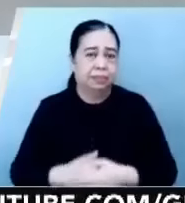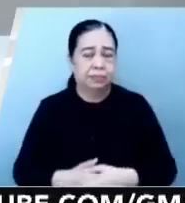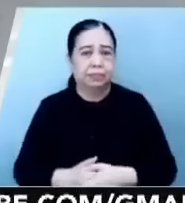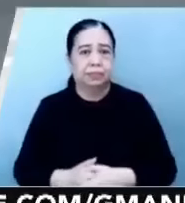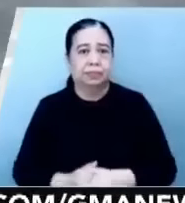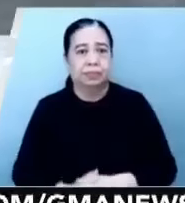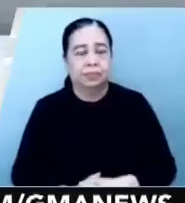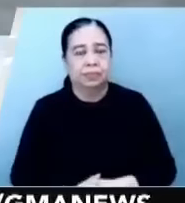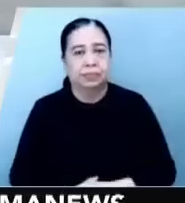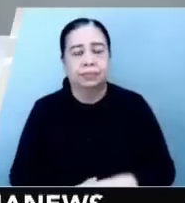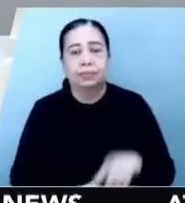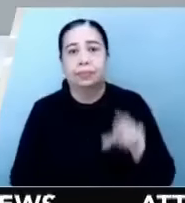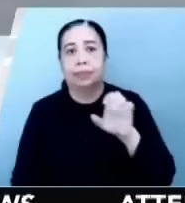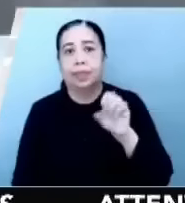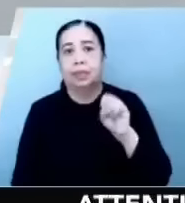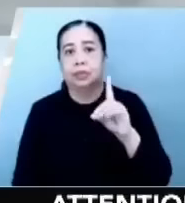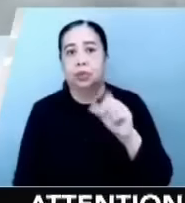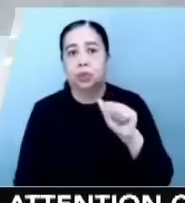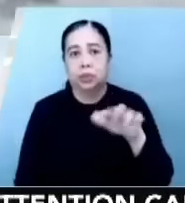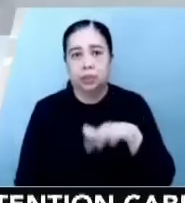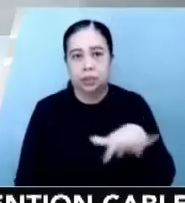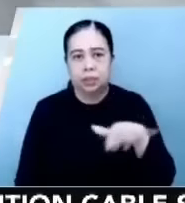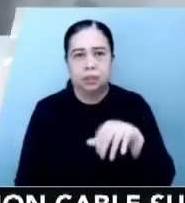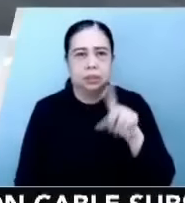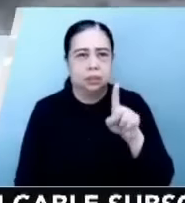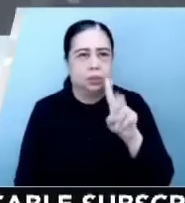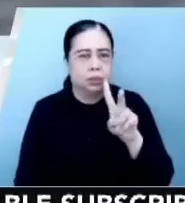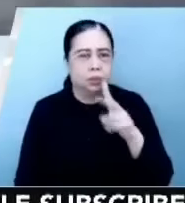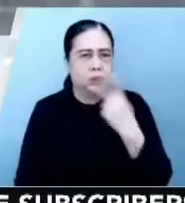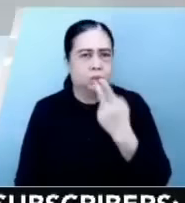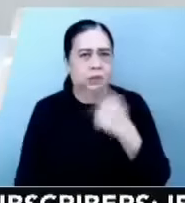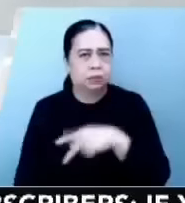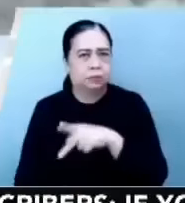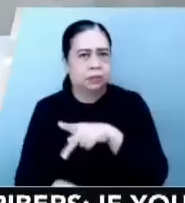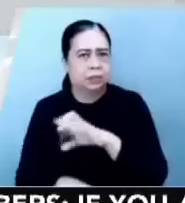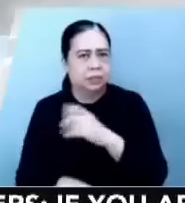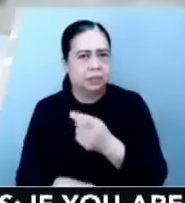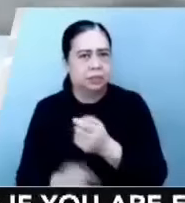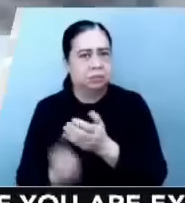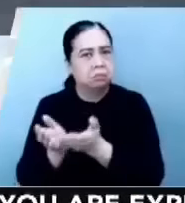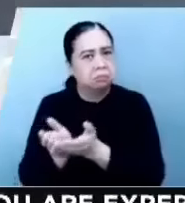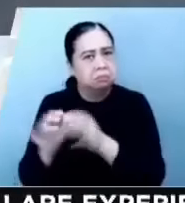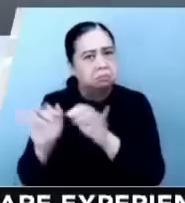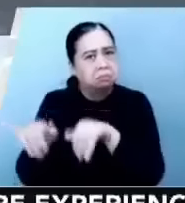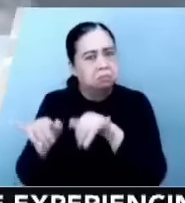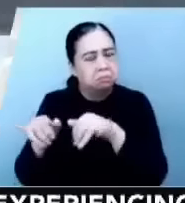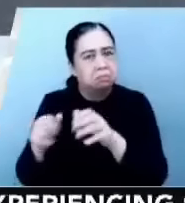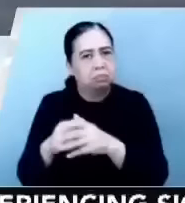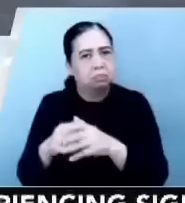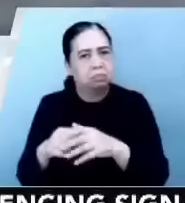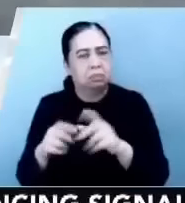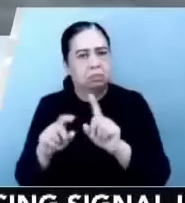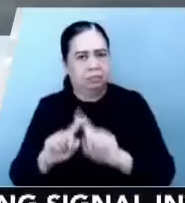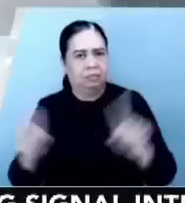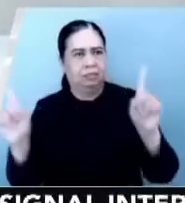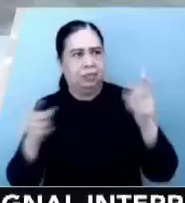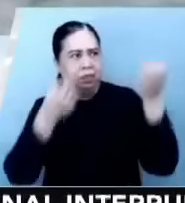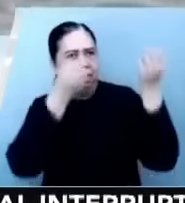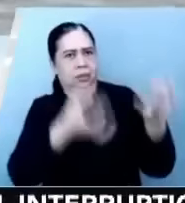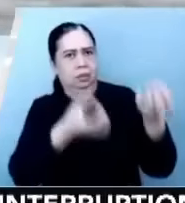Sa Eskoda Shoal, isa o 2 barko lang ng Philippine Coast Guard ang kadalasang makikita, malayong malayo sa napakaraming Chinese